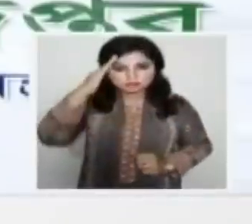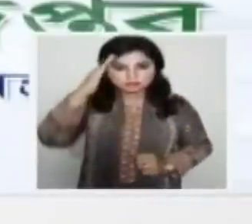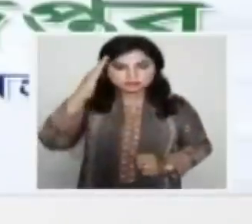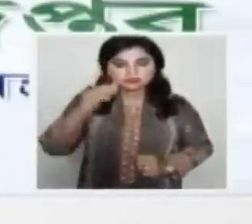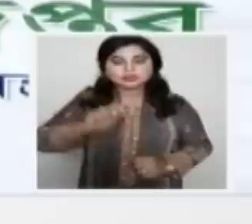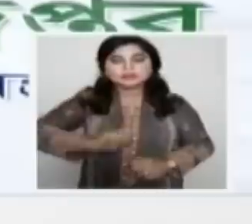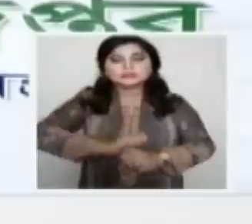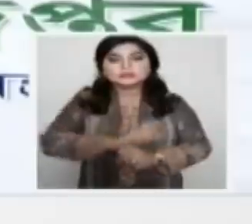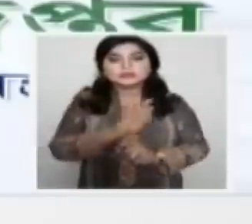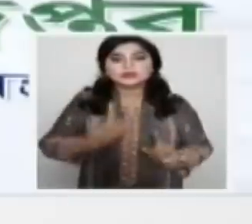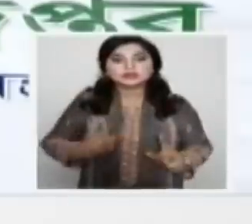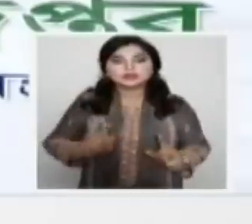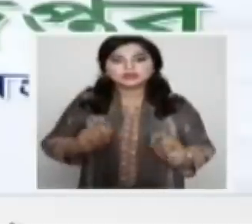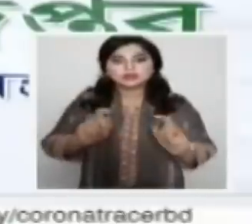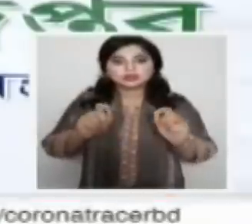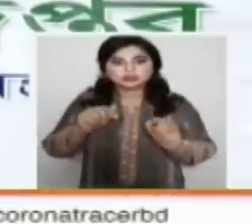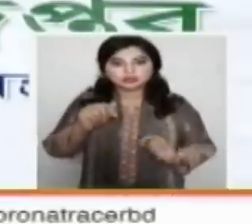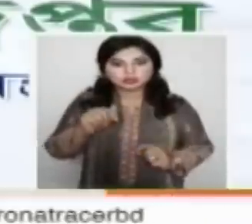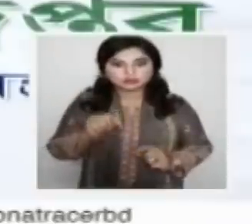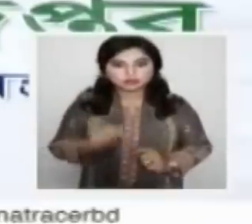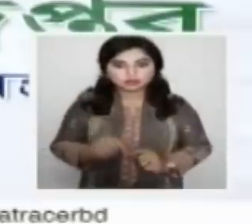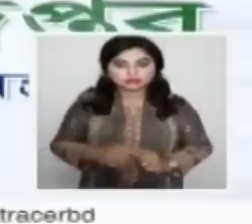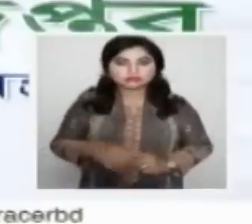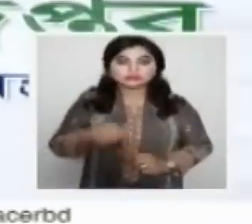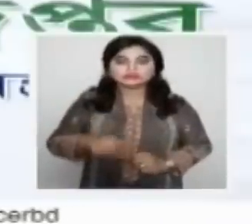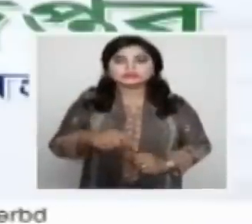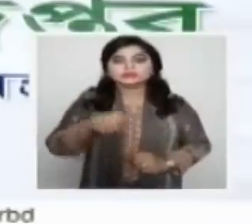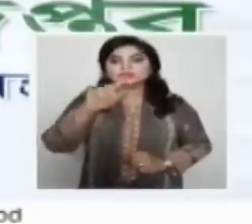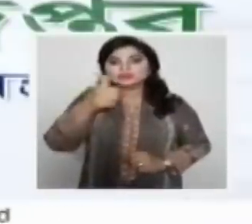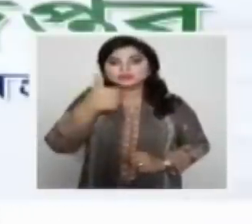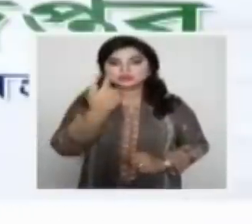3862 জনের করোনা পজিটিভ হয়েছে দেশে এখন মোট করোনা আক্রান্তের সংখ্যা